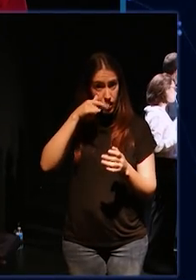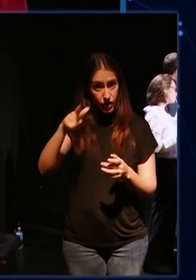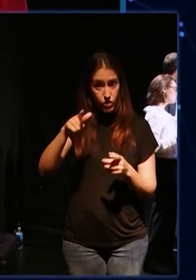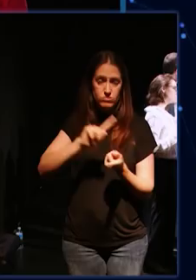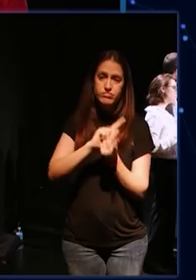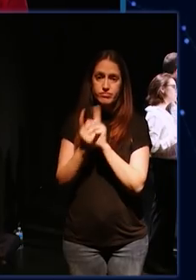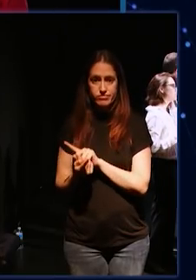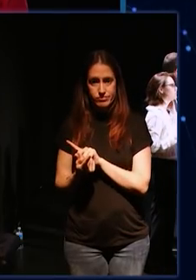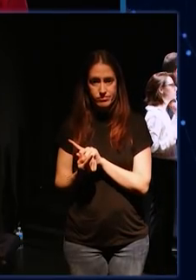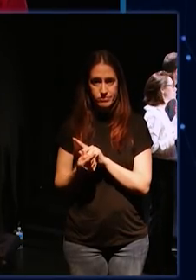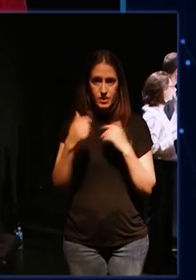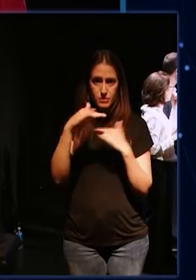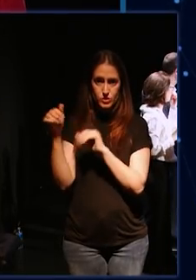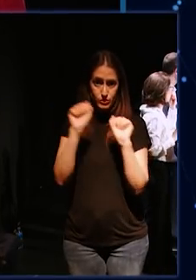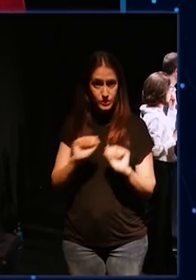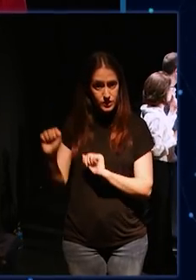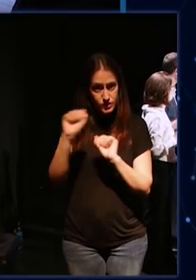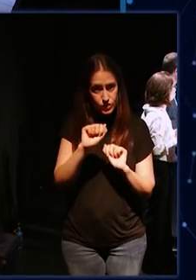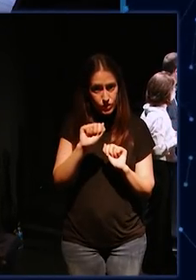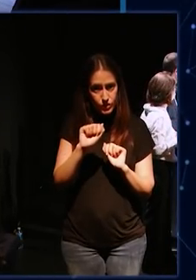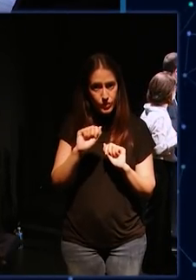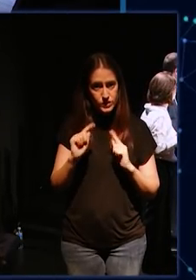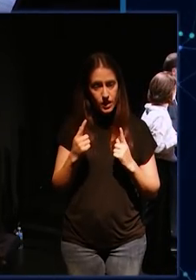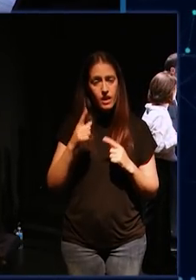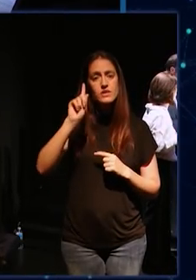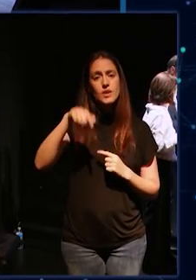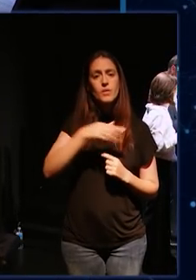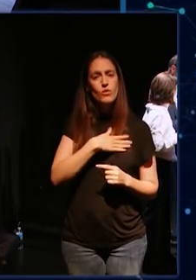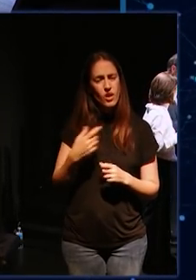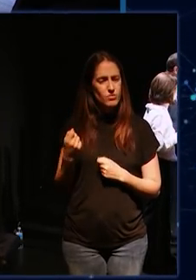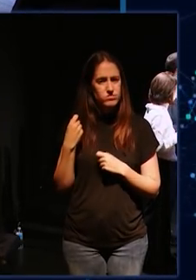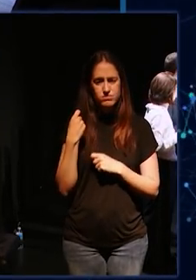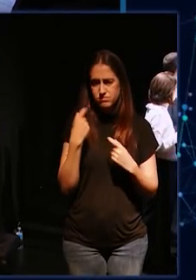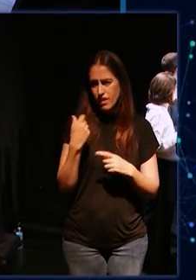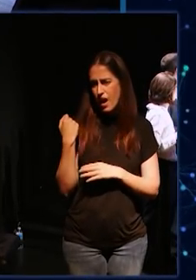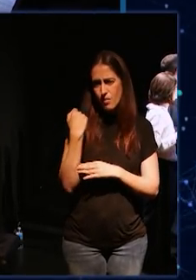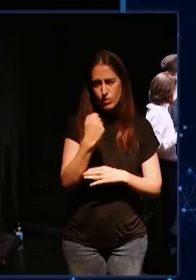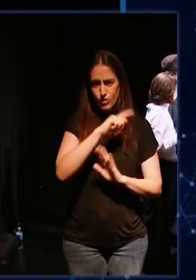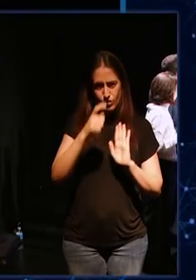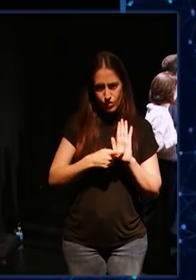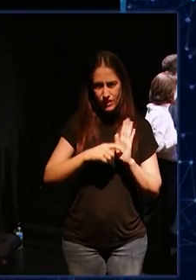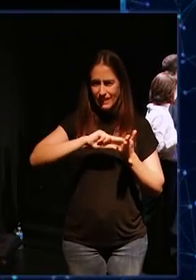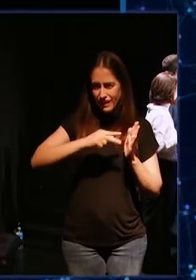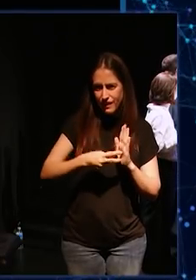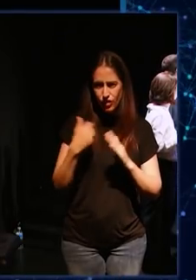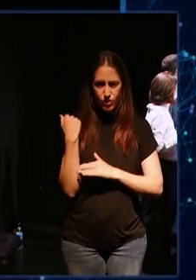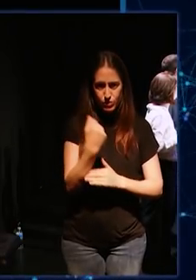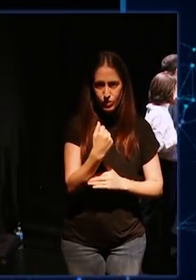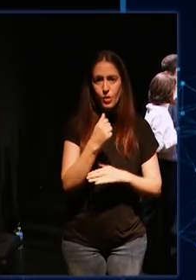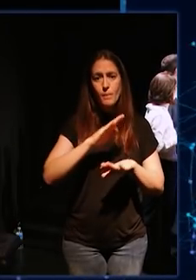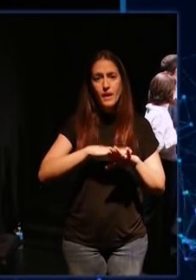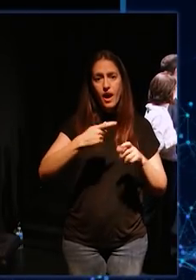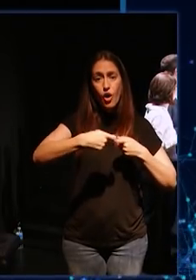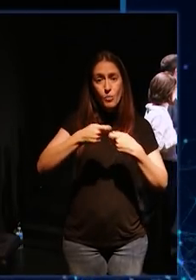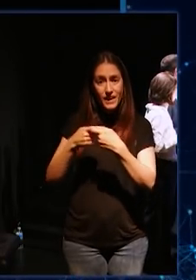protegit. Evidentment, volem continuar donant tot el suport, tant tècnic com econòmic, a altres maneres de tinença, com les